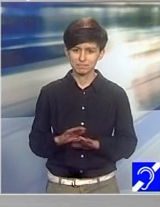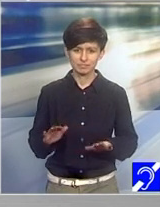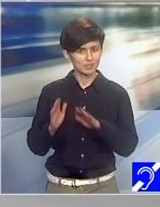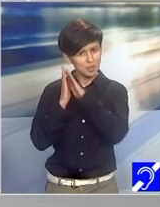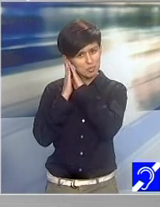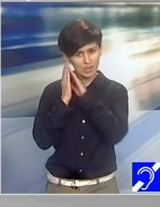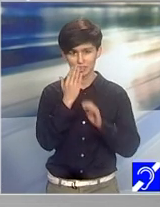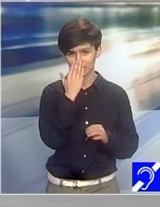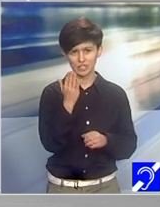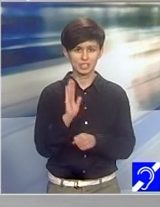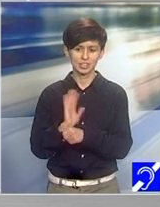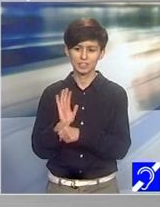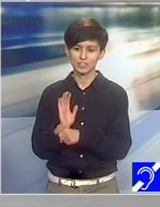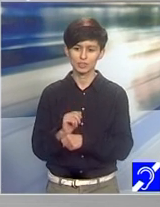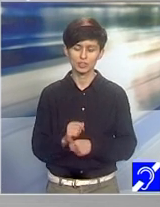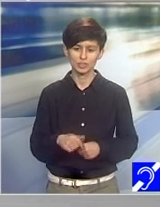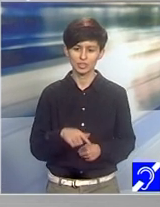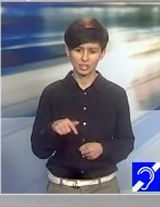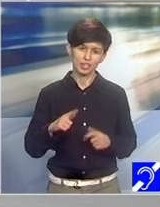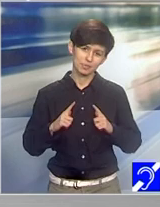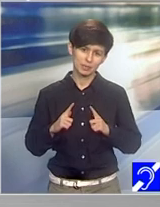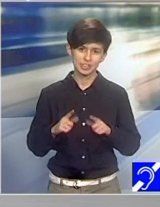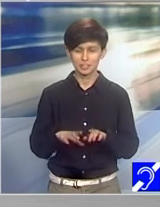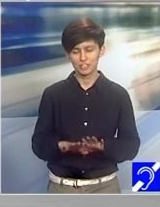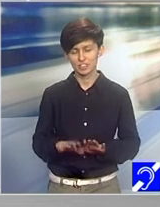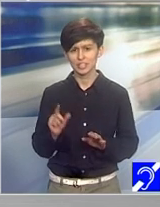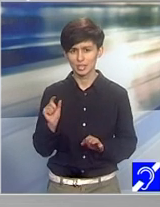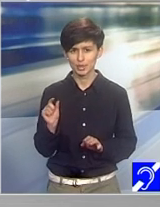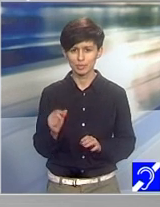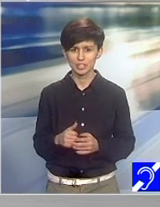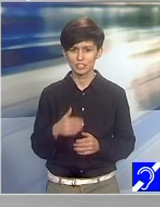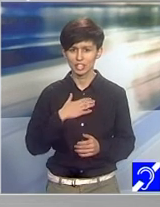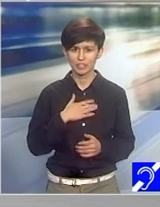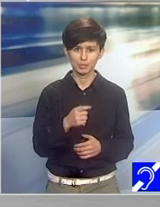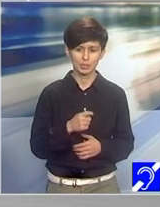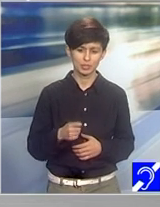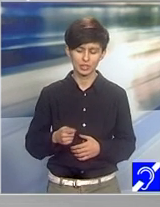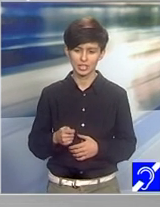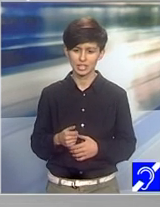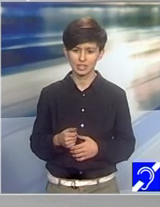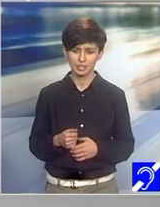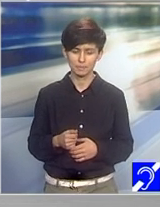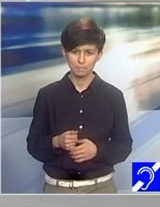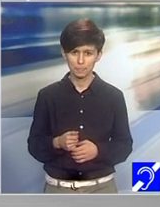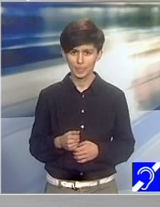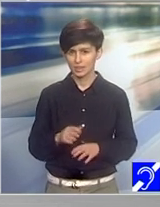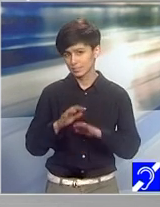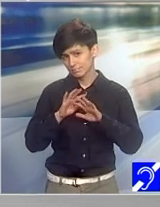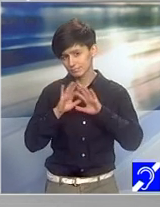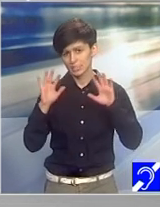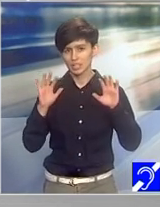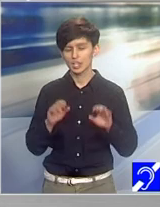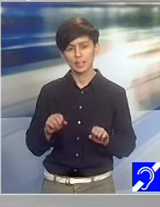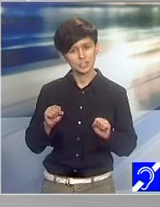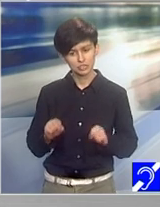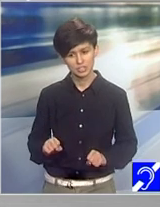fața televizorului, mă rog. Mai stăm și la ăla, dar mai puțin. Așa că avem proiecte destul de clare și de